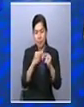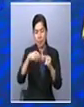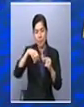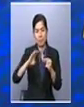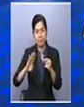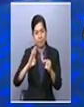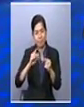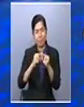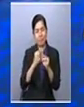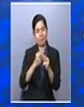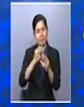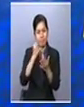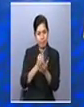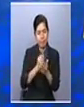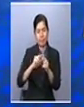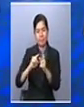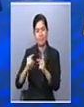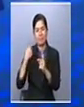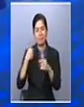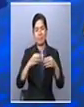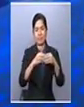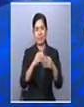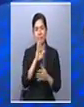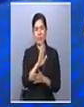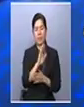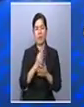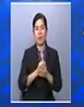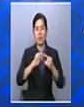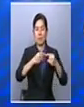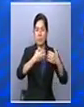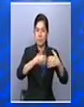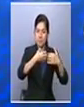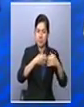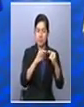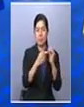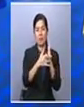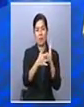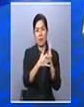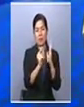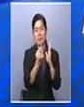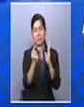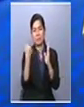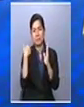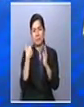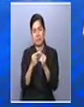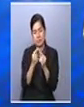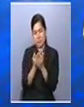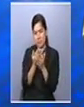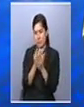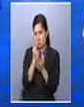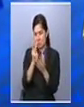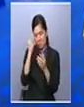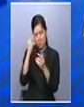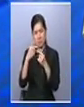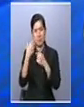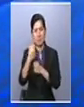ยังคงจับตากันอยู่นะคะไม่ว่าจะเป็นกลุ่มของเทคโนโลยีสารสนเทศและการสื่อสารหรือว่าหุ้นที่มีปันผลที่น่าสนใจในการลงทุ